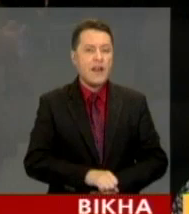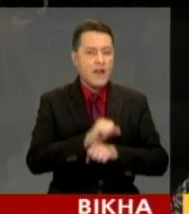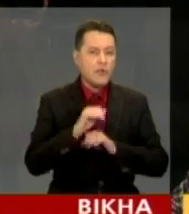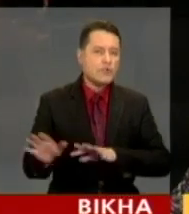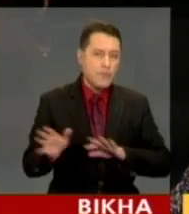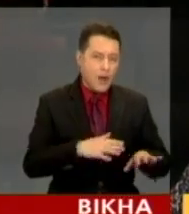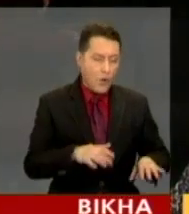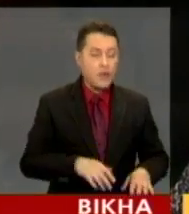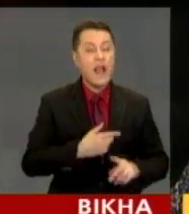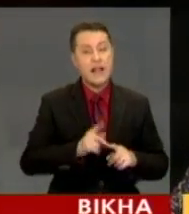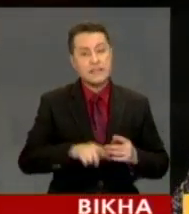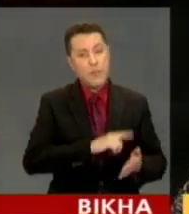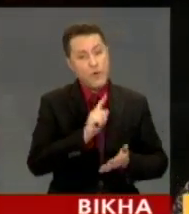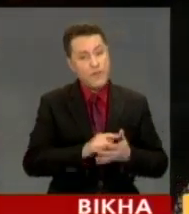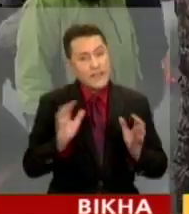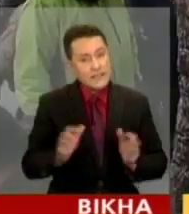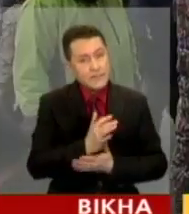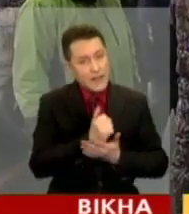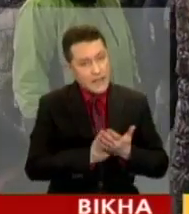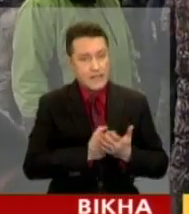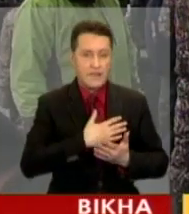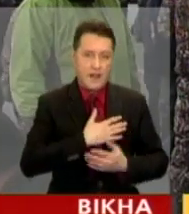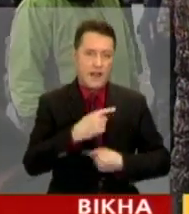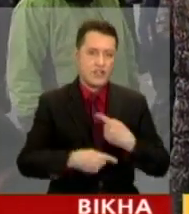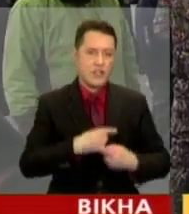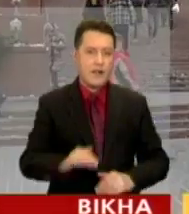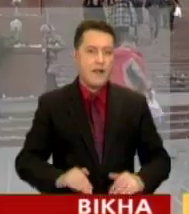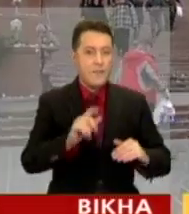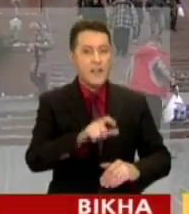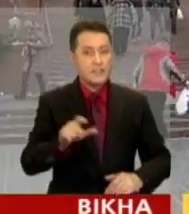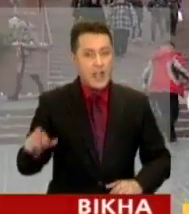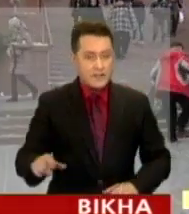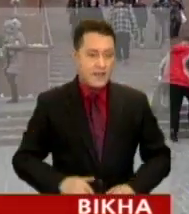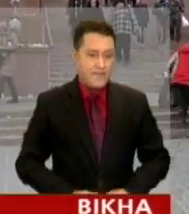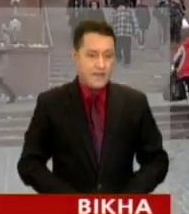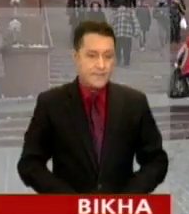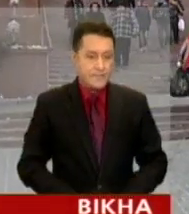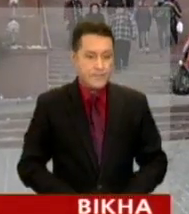це ми повинні зберегти для наших нащадків. Дмитро Литвиненко, Костянтин Богославський, програма «Вікна», СТБ.